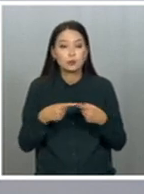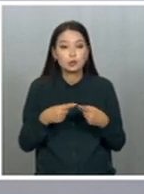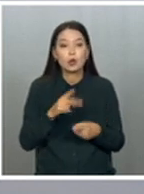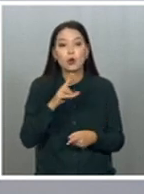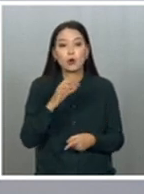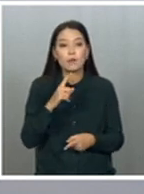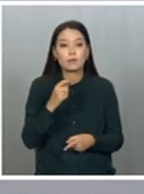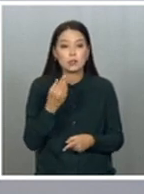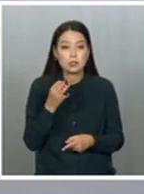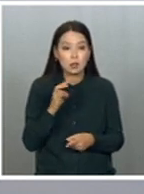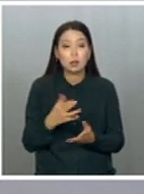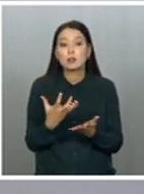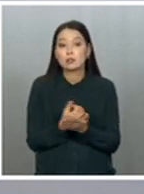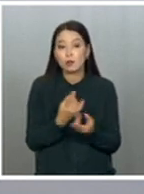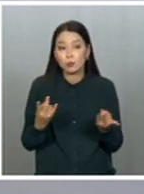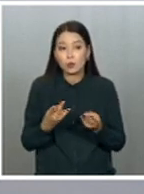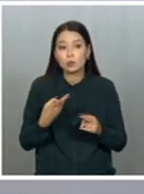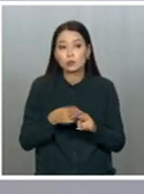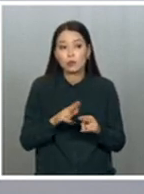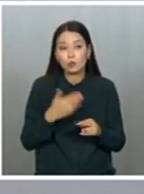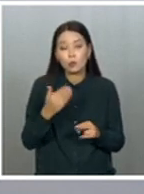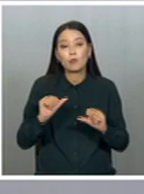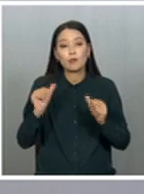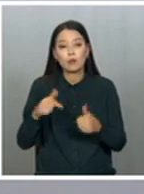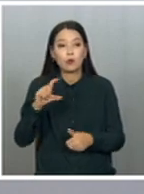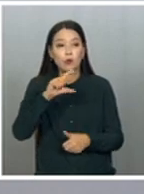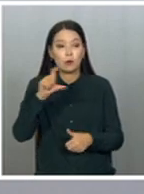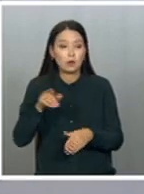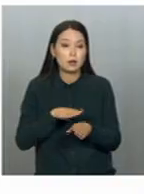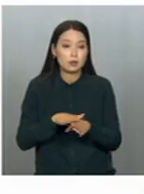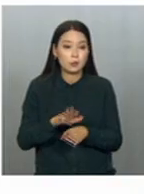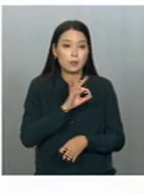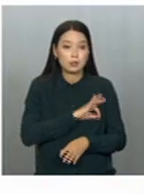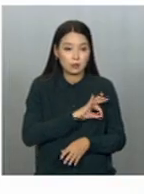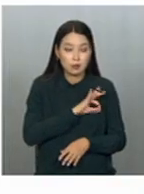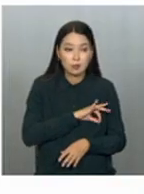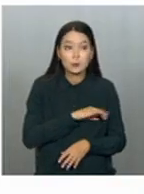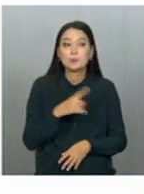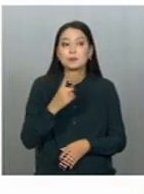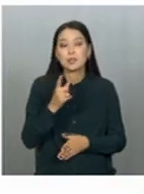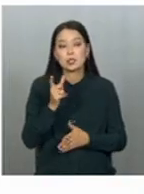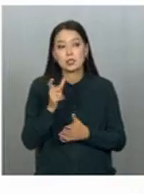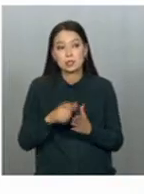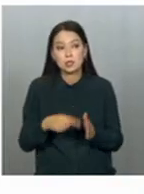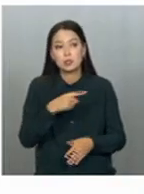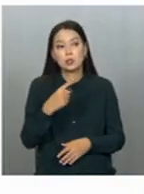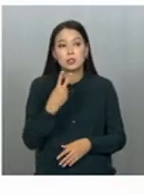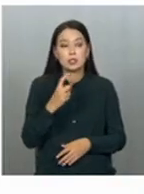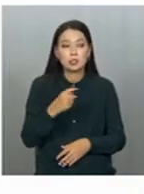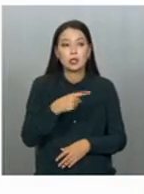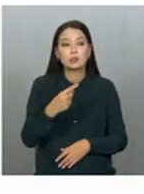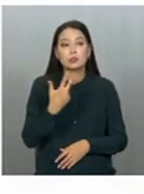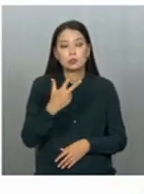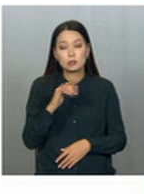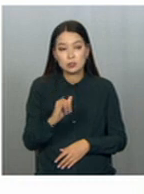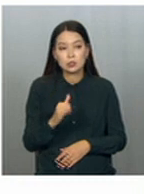дейді. Шешуінде мына формулаларды пайдаланамыз. Біріншісінде минус 2х азайтылған